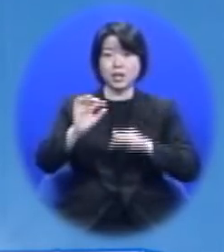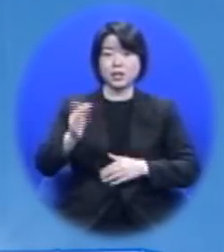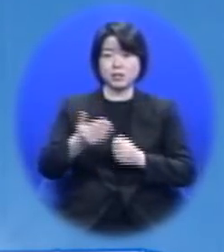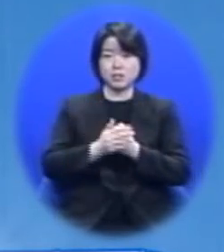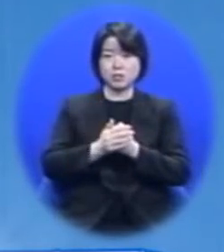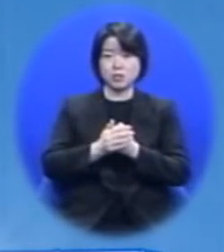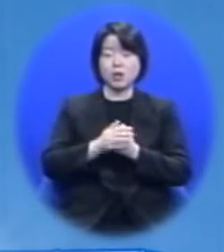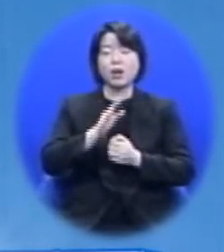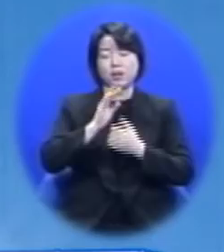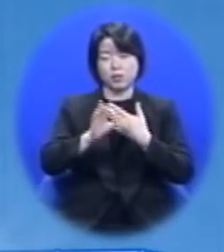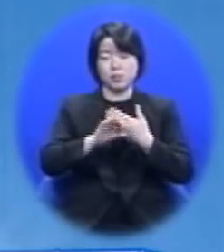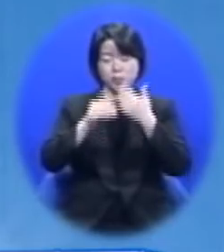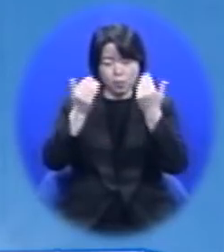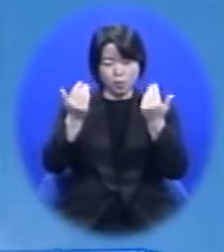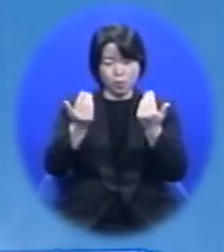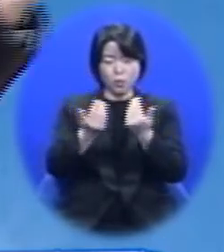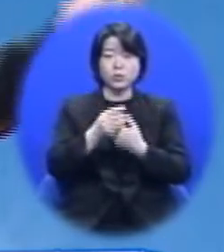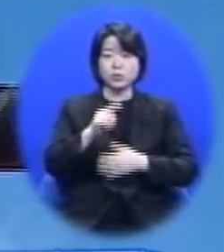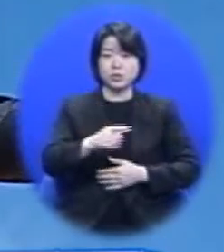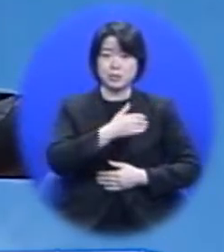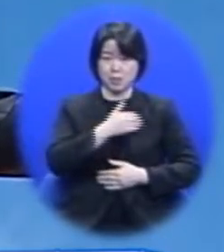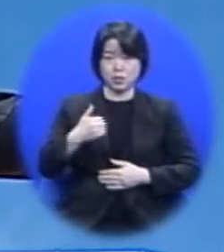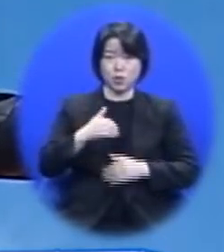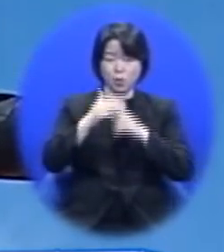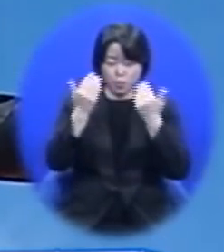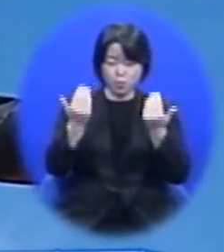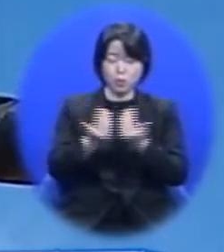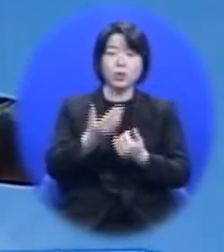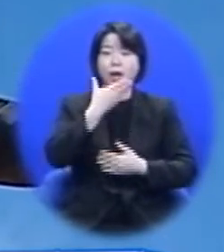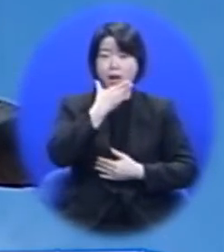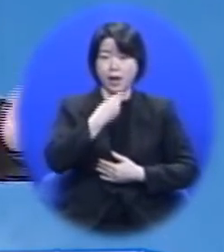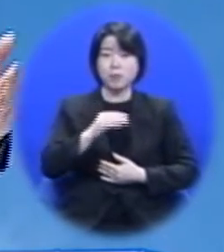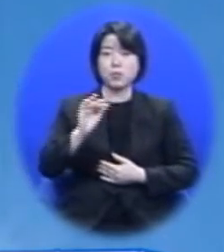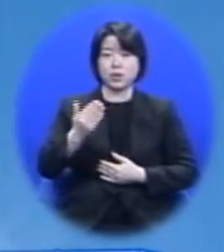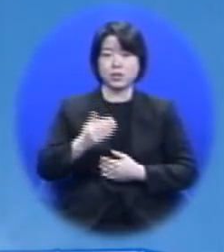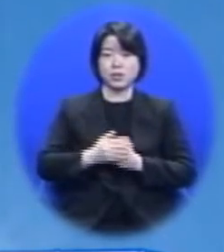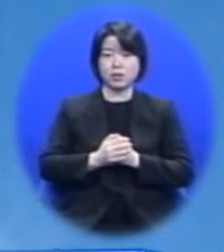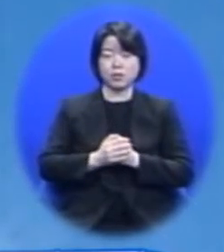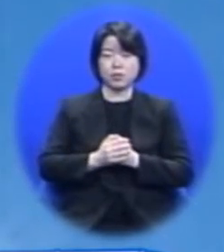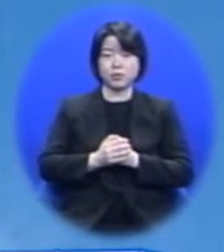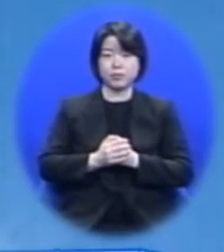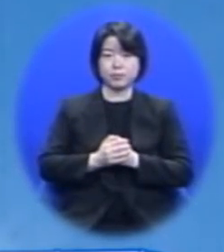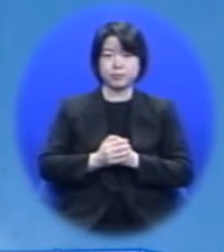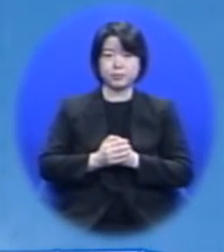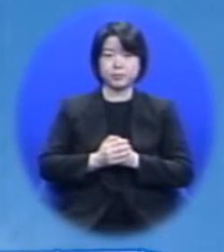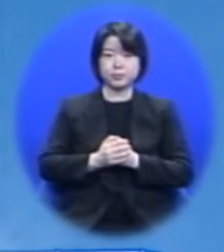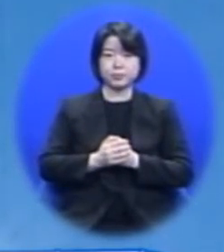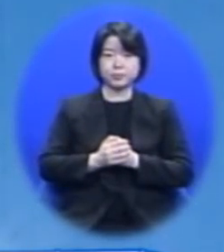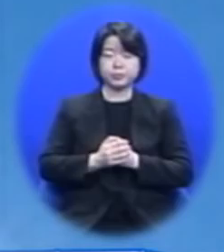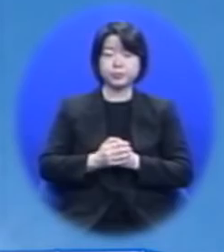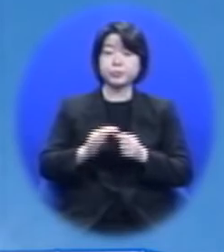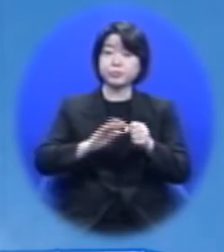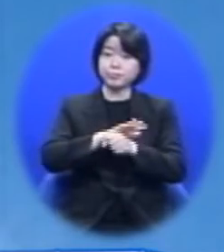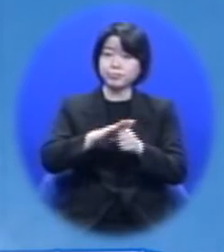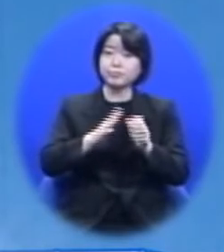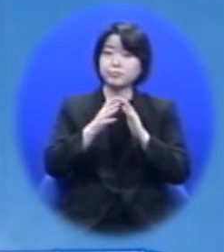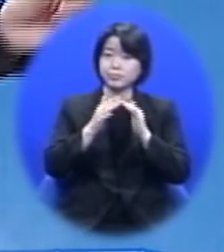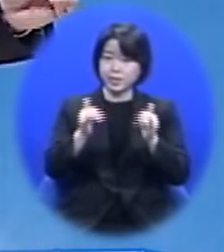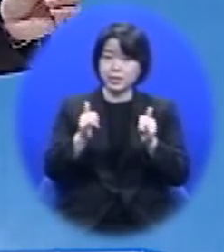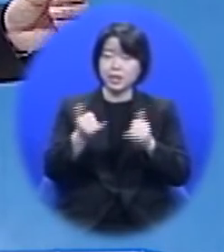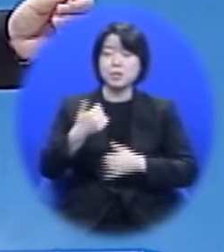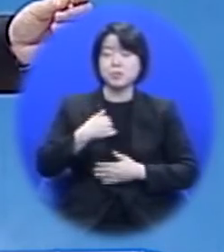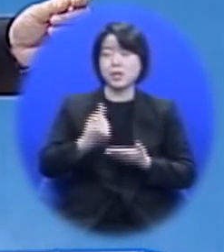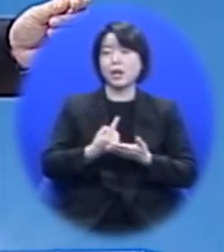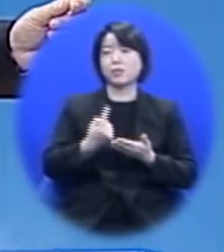다 만족스럽고 모든 게 다 행복하고 그렇게 돼요. 사랑하던 사람이